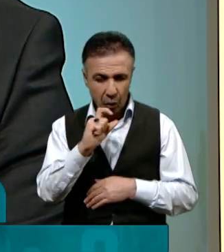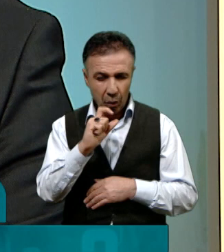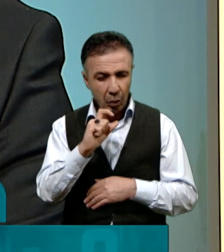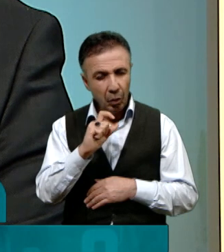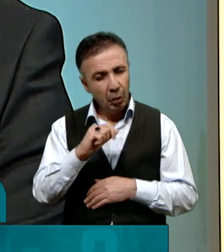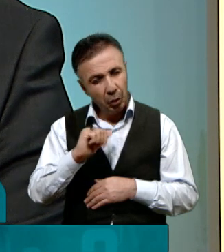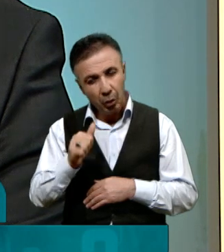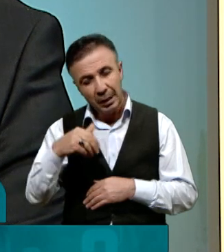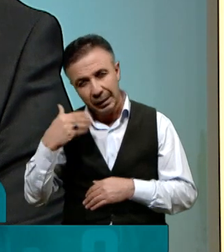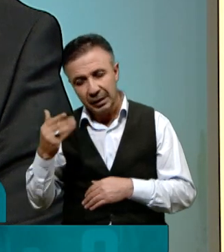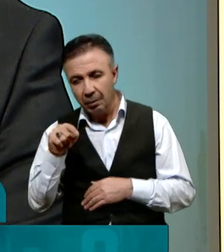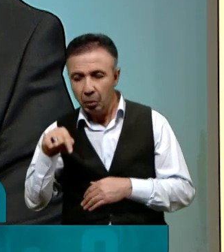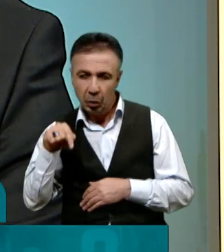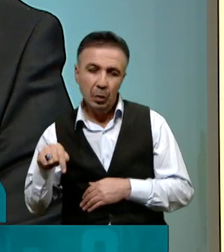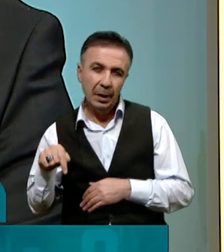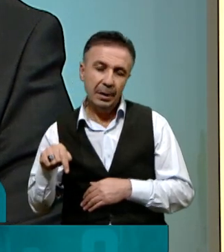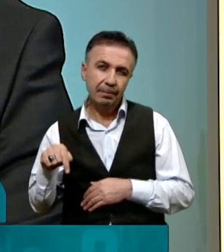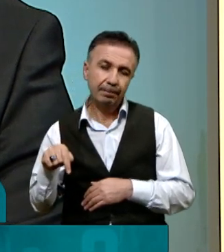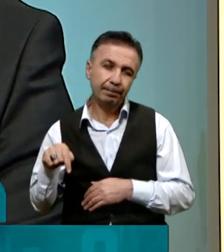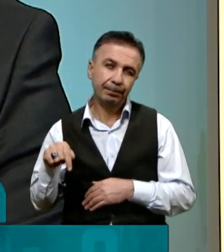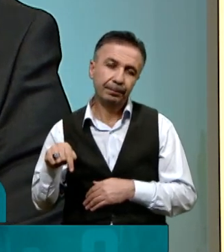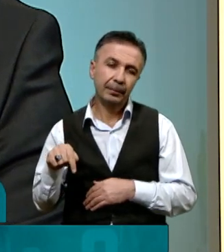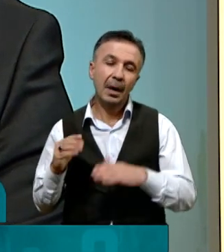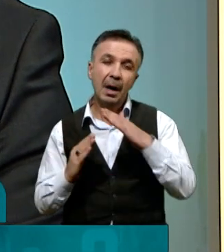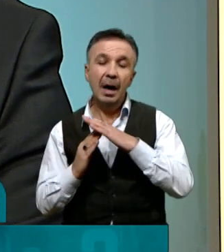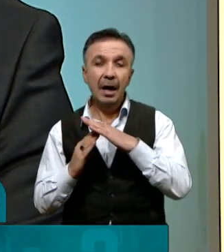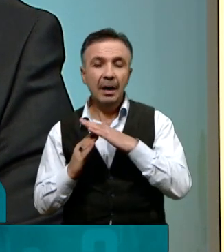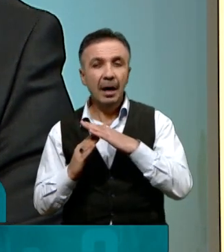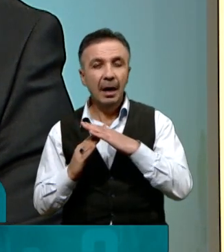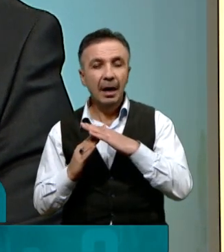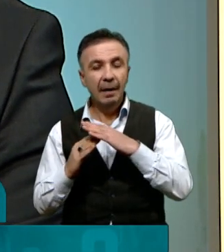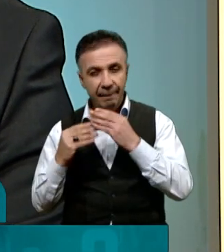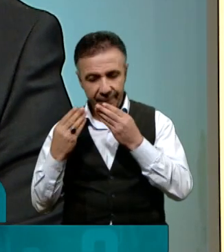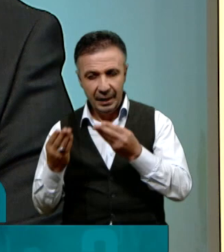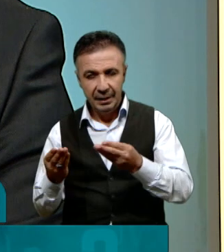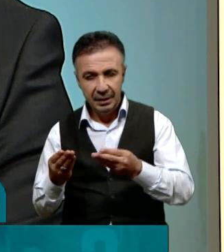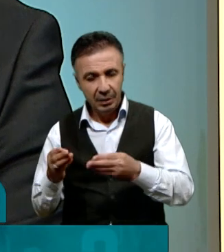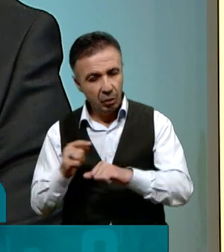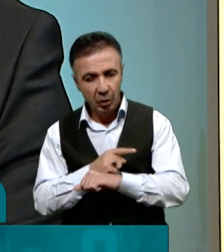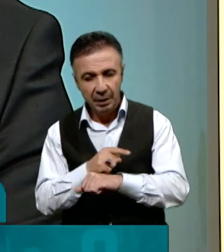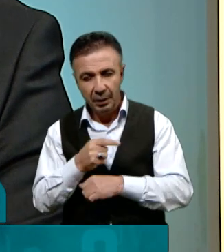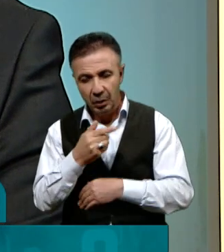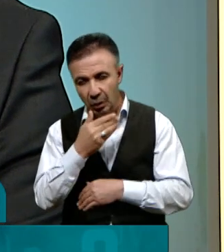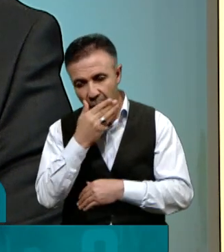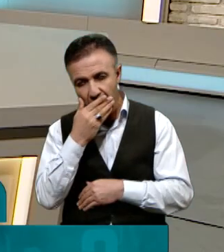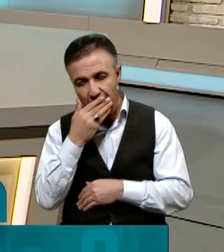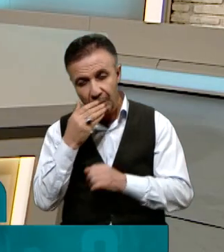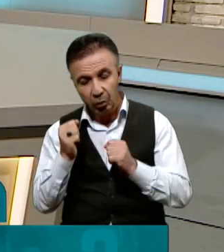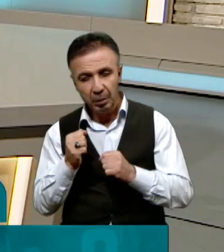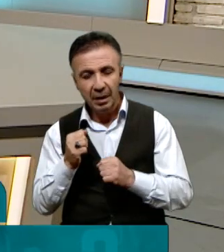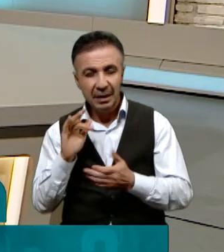hı. Peki bu günlerde ara verdiyse o zaman ne olur? Oruca yeniden başlaması